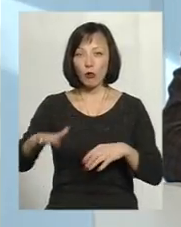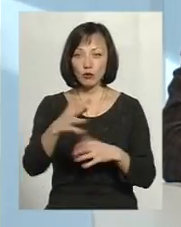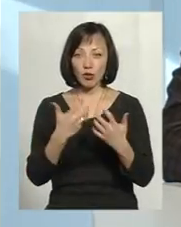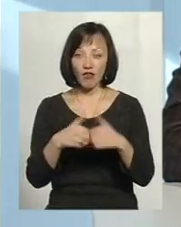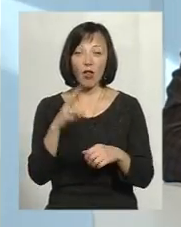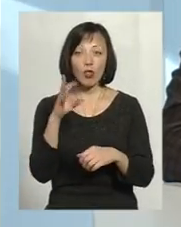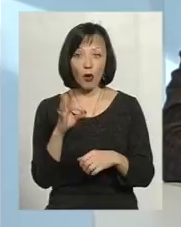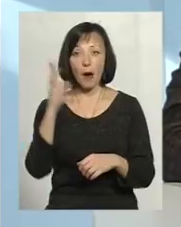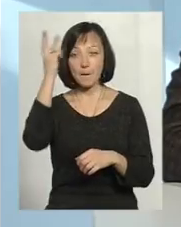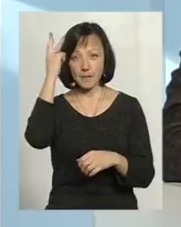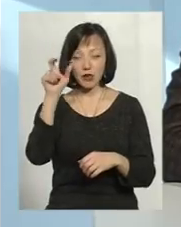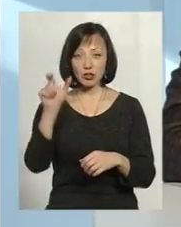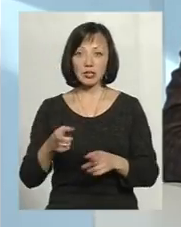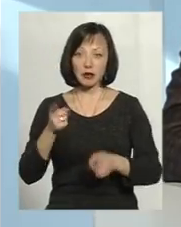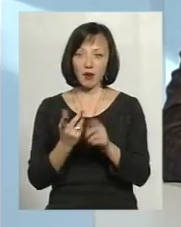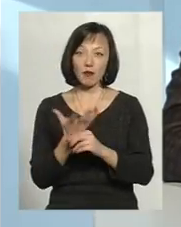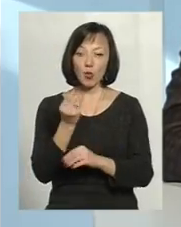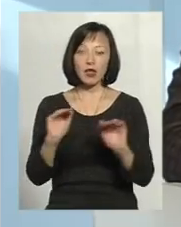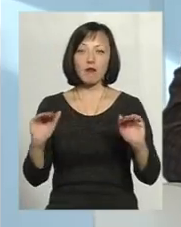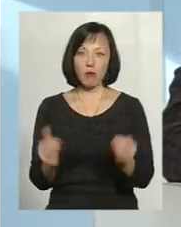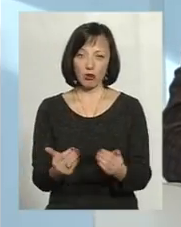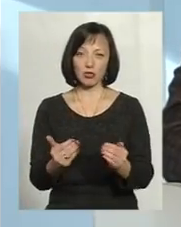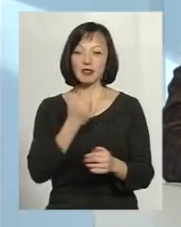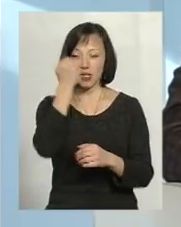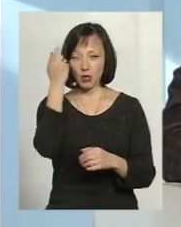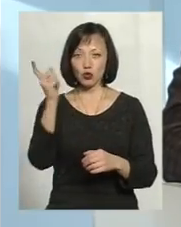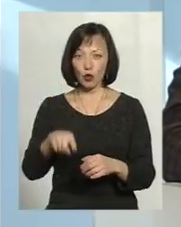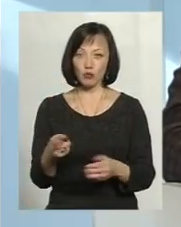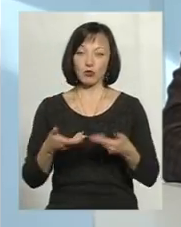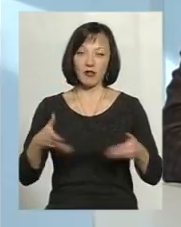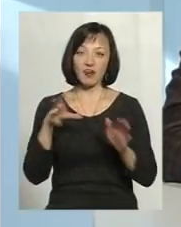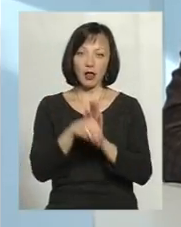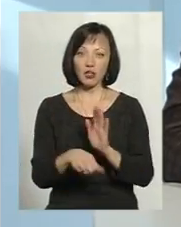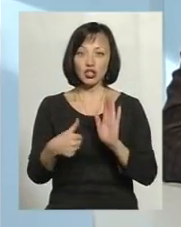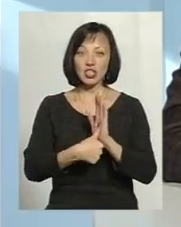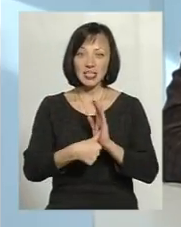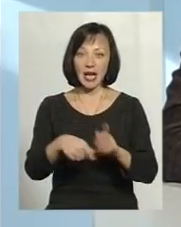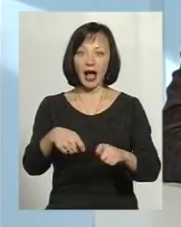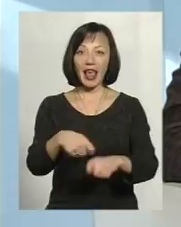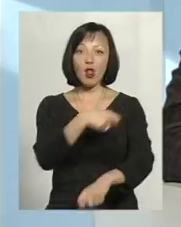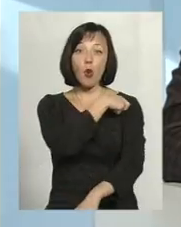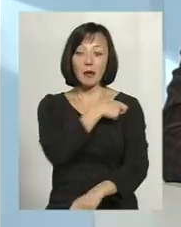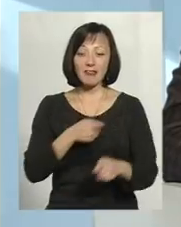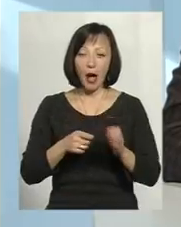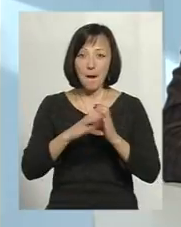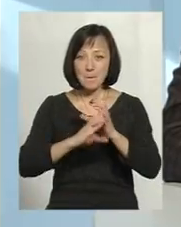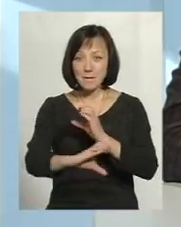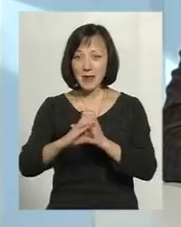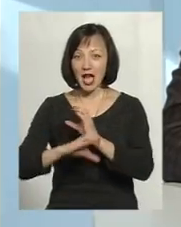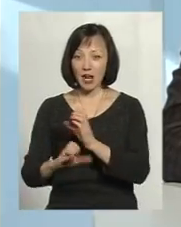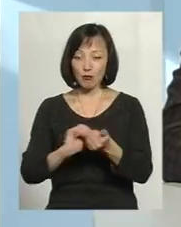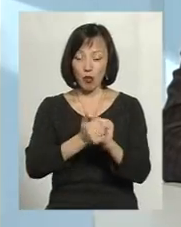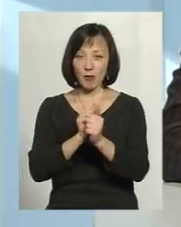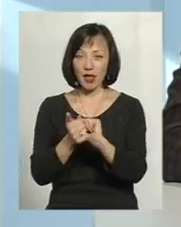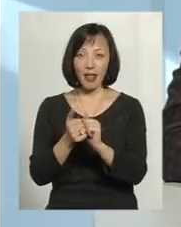Але повірте, що хмельничани насправді платять найменше. Завдяки тому, що ми вклалися. Ми 6 кілометрів мереж поміняли. Ми не землю гріємо, ми